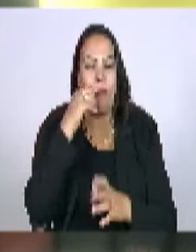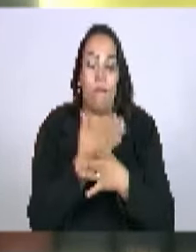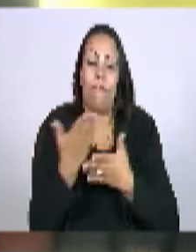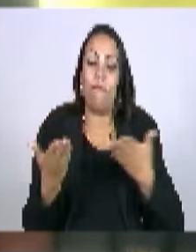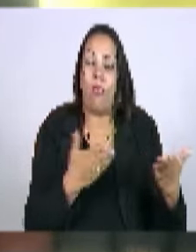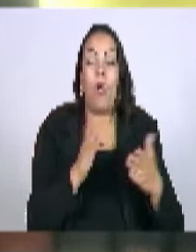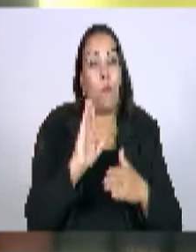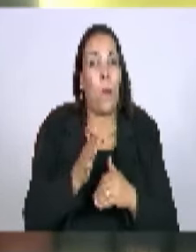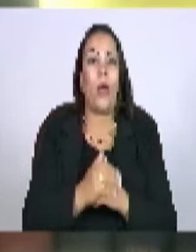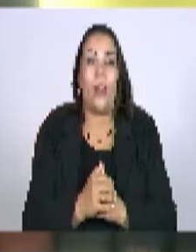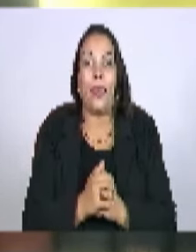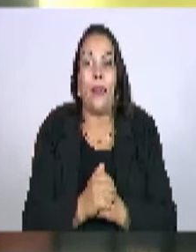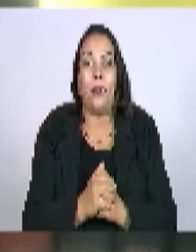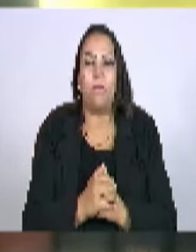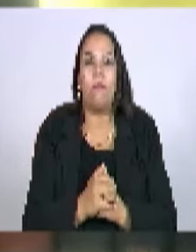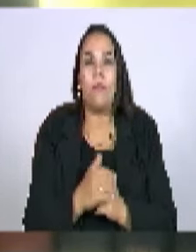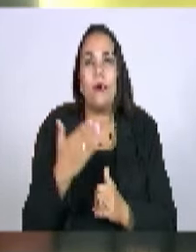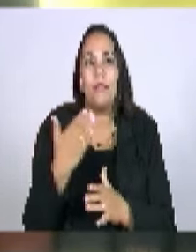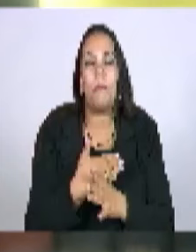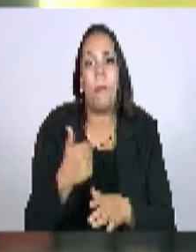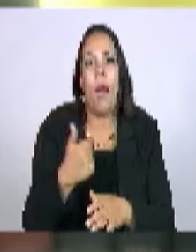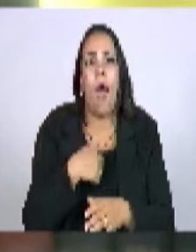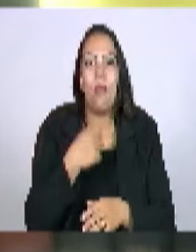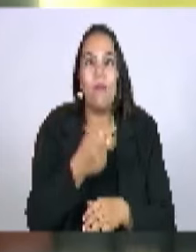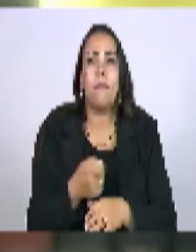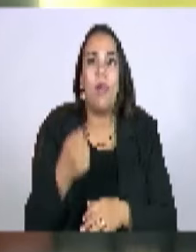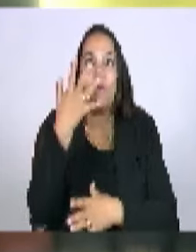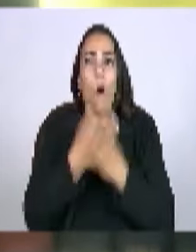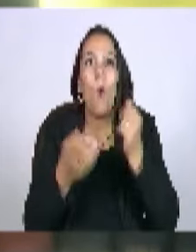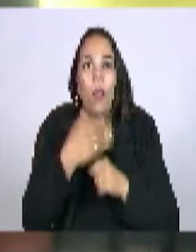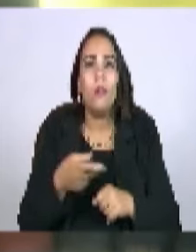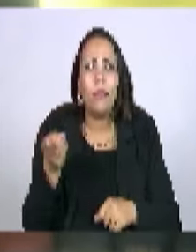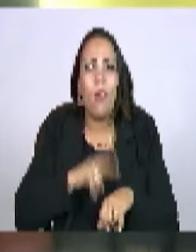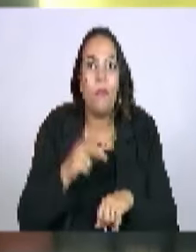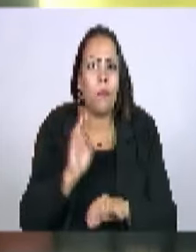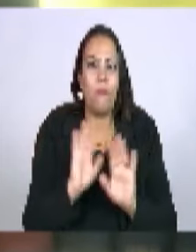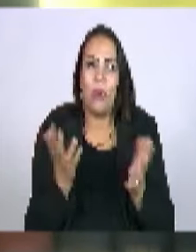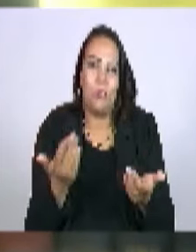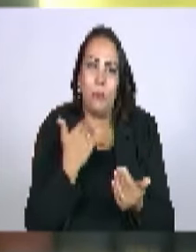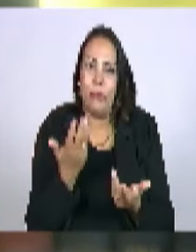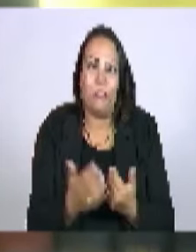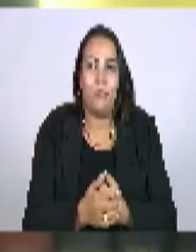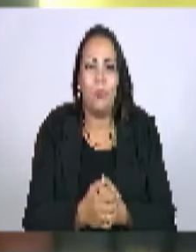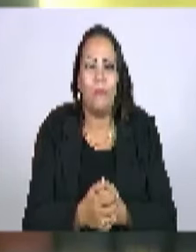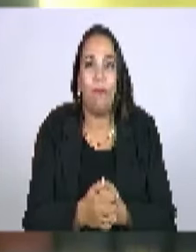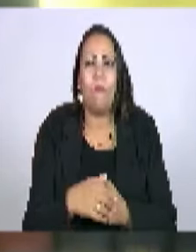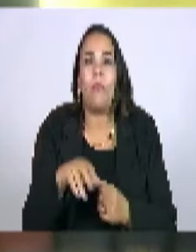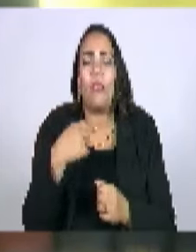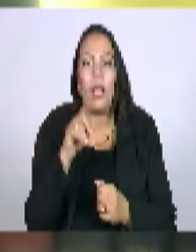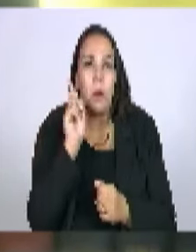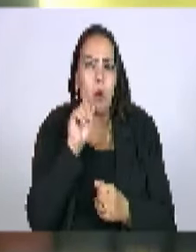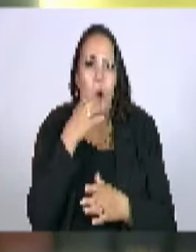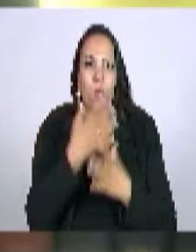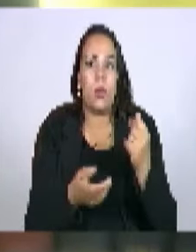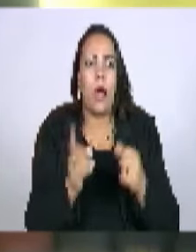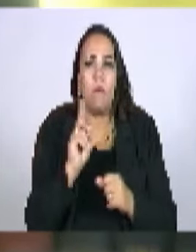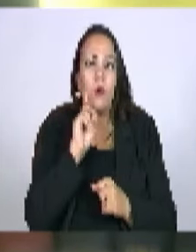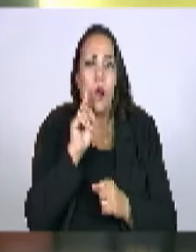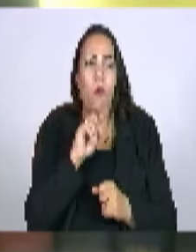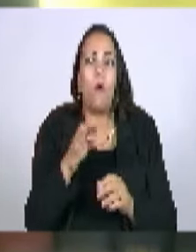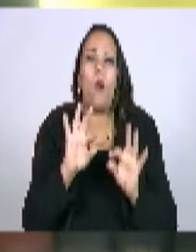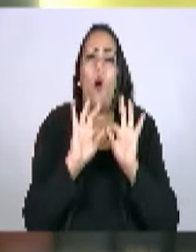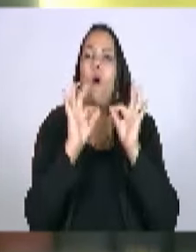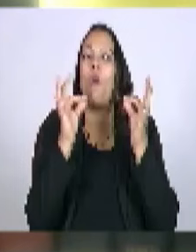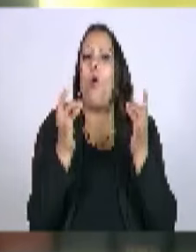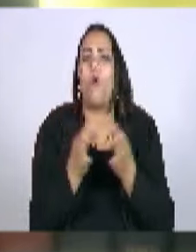التقنيه لان احنا مش هنعرف نزود معدلات المواليد الناس هناك مش عايزه تخلف والاسر